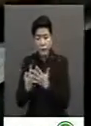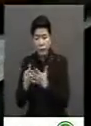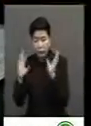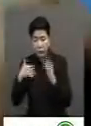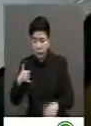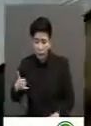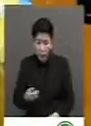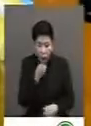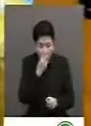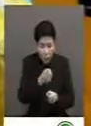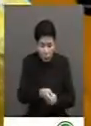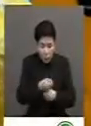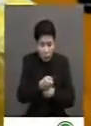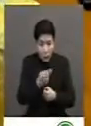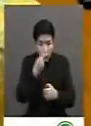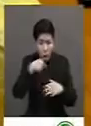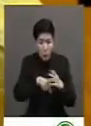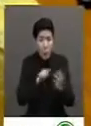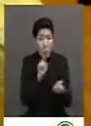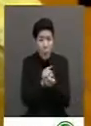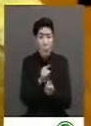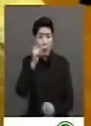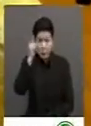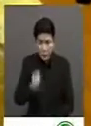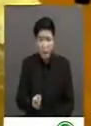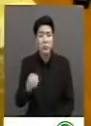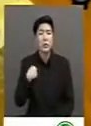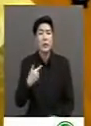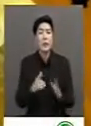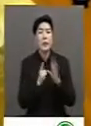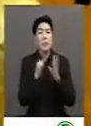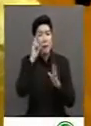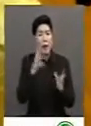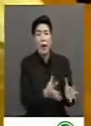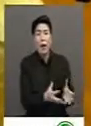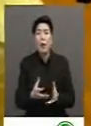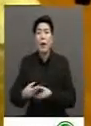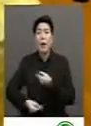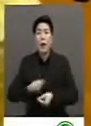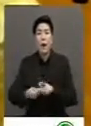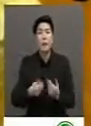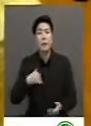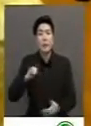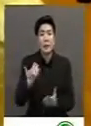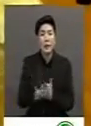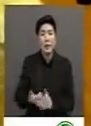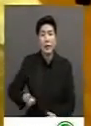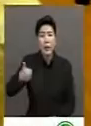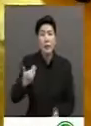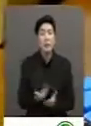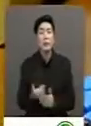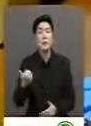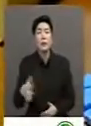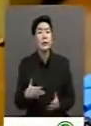ยลองไปขุดดูไปขุดใต้ต้นไทรก็เจอจริงๆฮะก็เลยเอายาบ้าตรงนี้ไปขายบางครั้งก็ได้เงินบางครั้งก็ไม่ได้